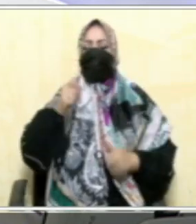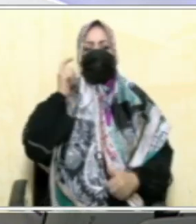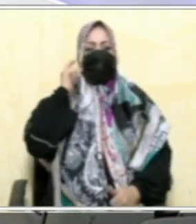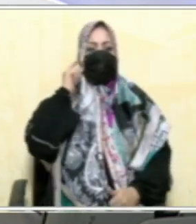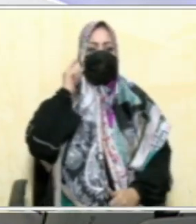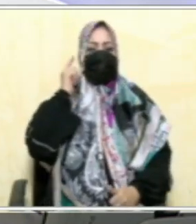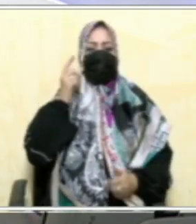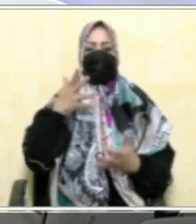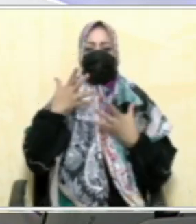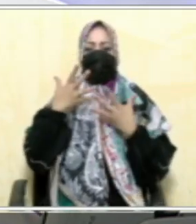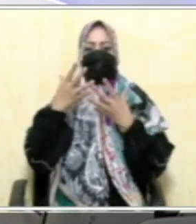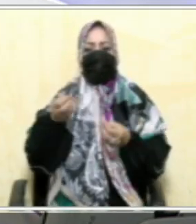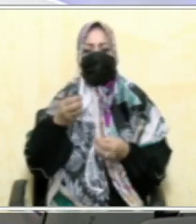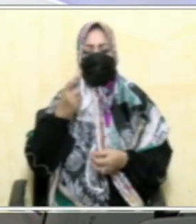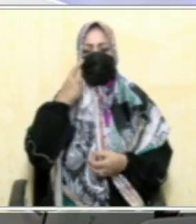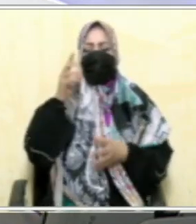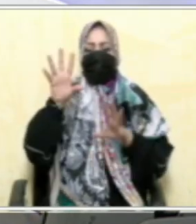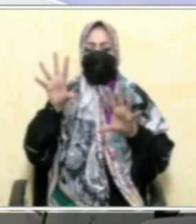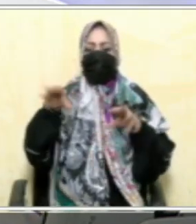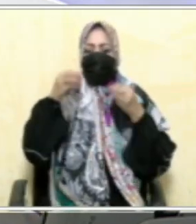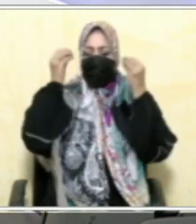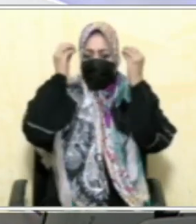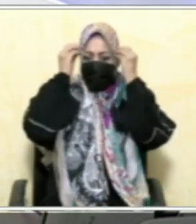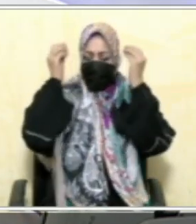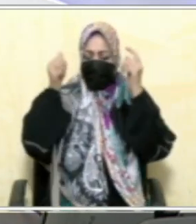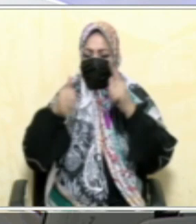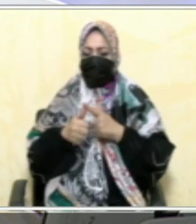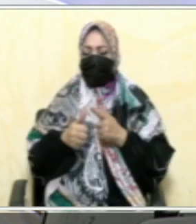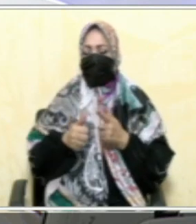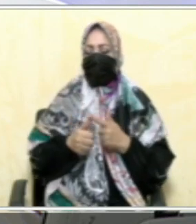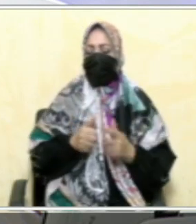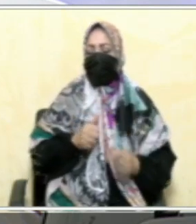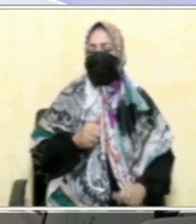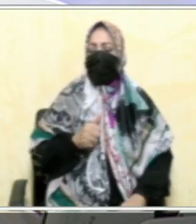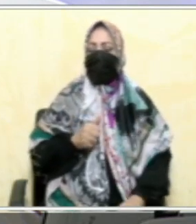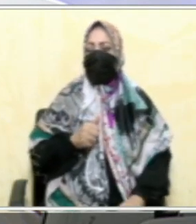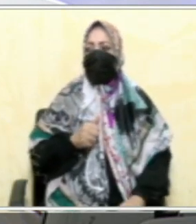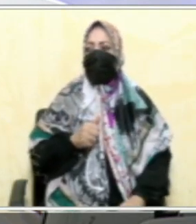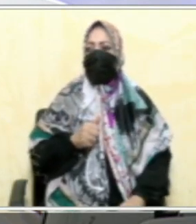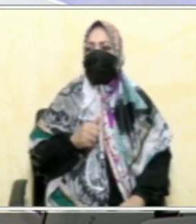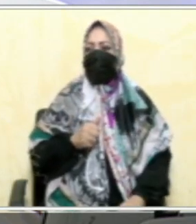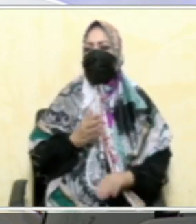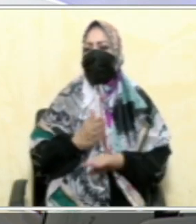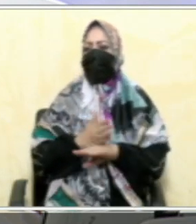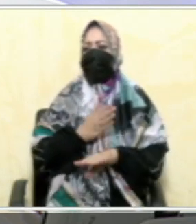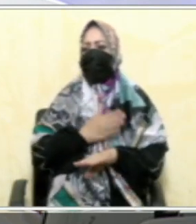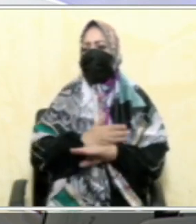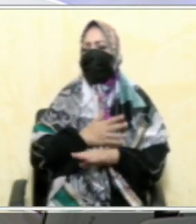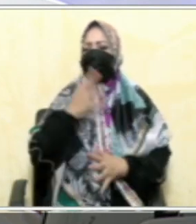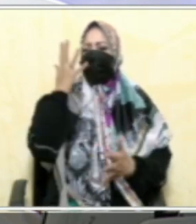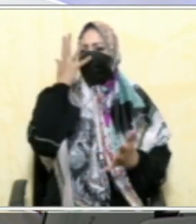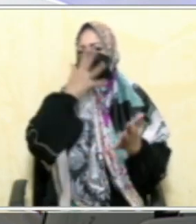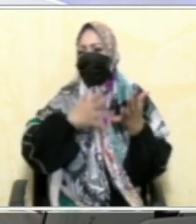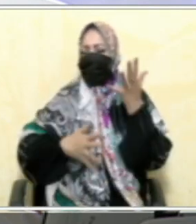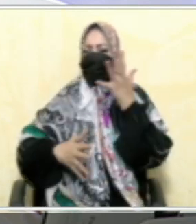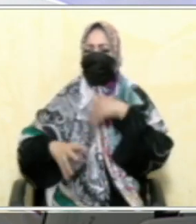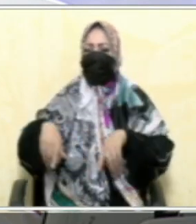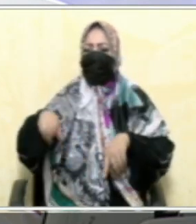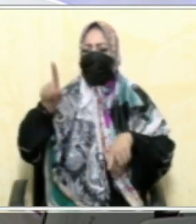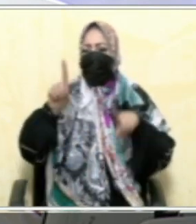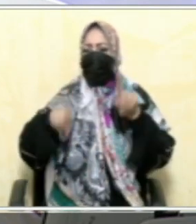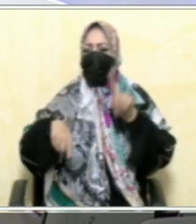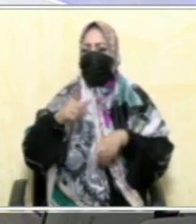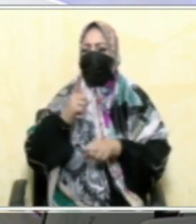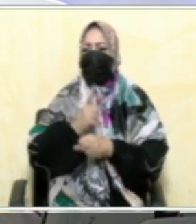خلل عند بعض المدرسات، وأنا كما ذكرت آنفا أصبح اليوم التعليم الابتدائي يكاد